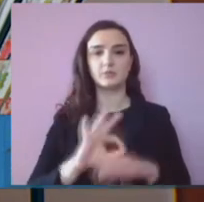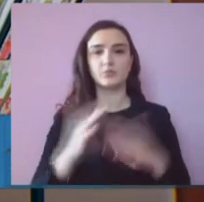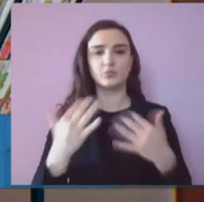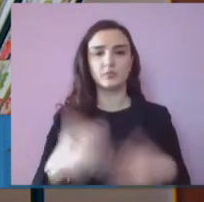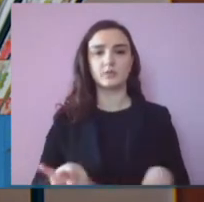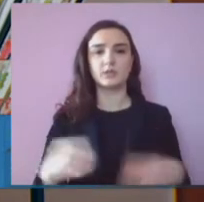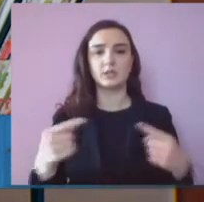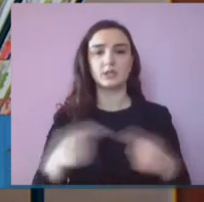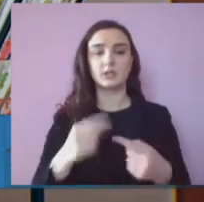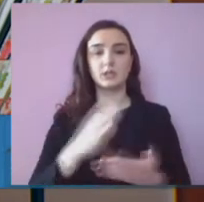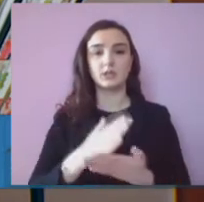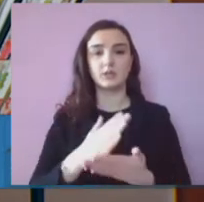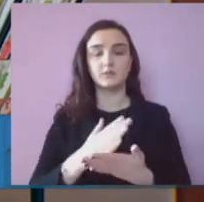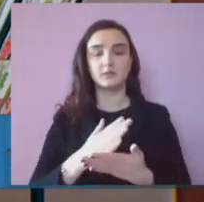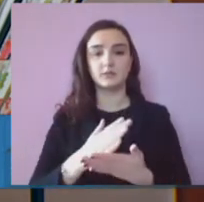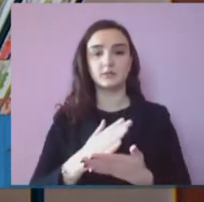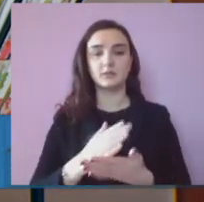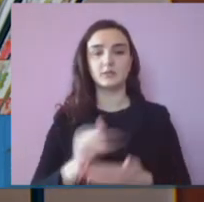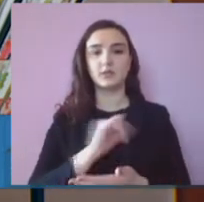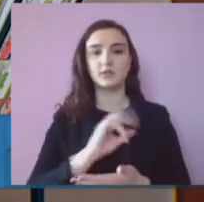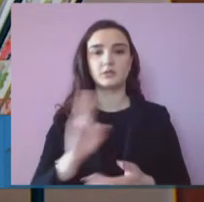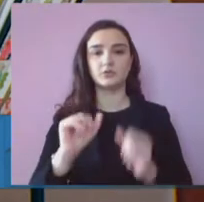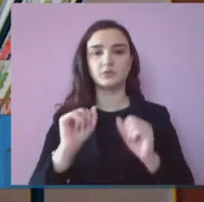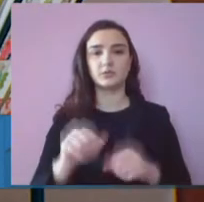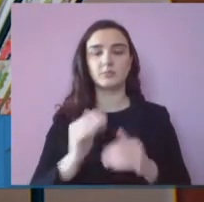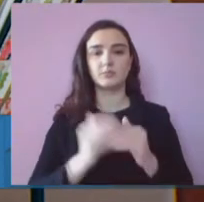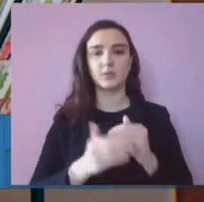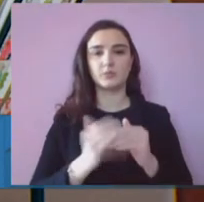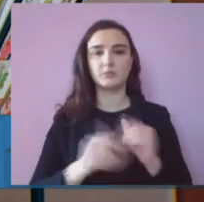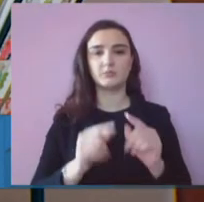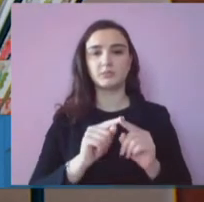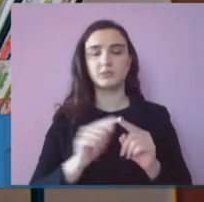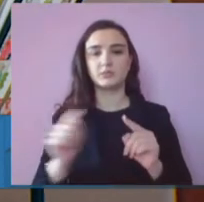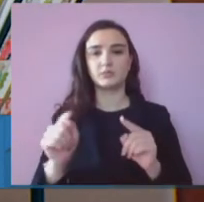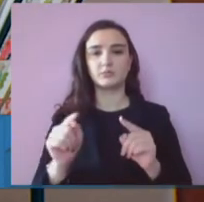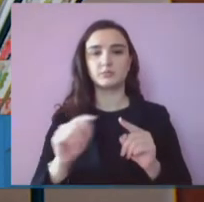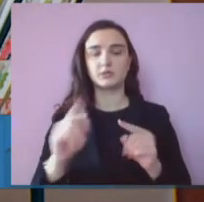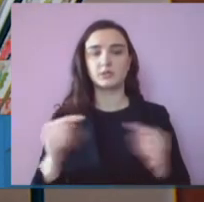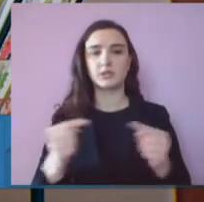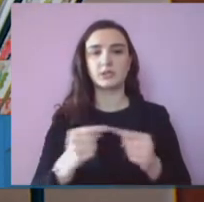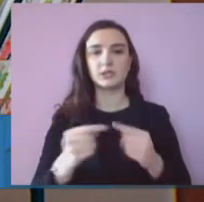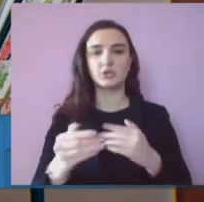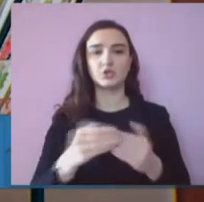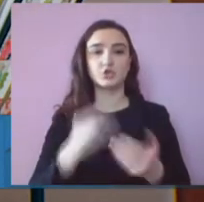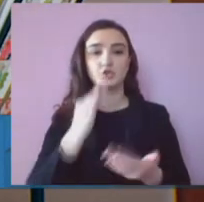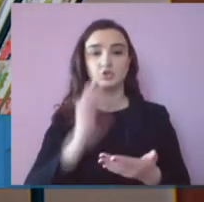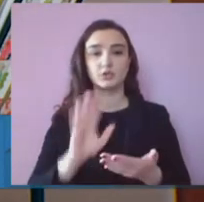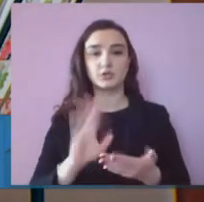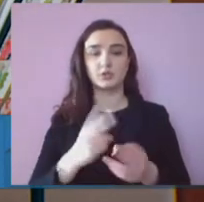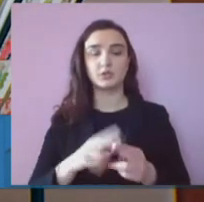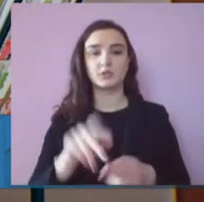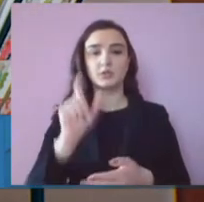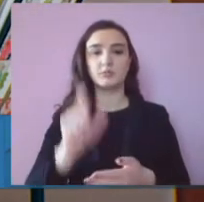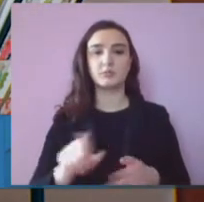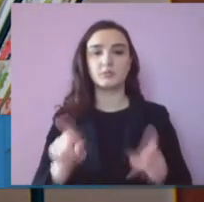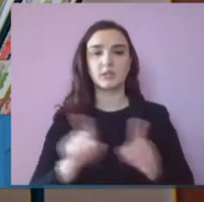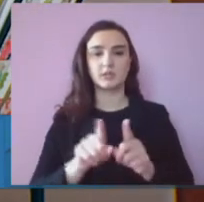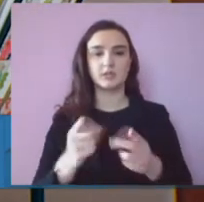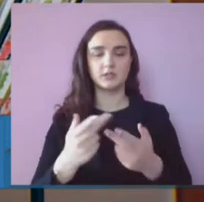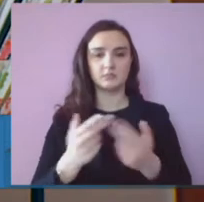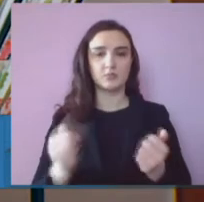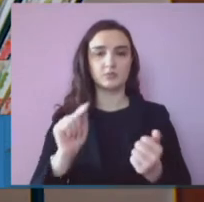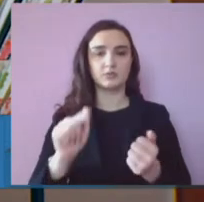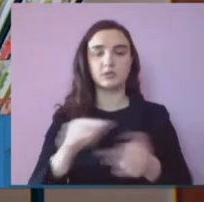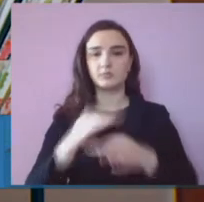აქვს, ან შეიძლება ფარულად მიმდინარეობდეს და ჯერ დადგენილი არ აქვს, ასეთ ადამიანებს ცხადია, რომ